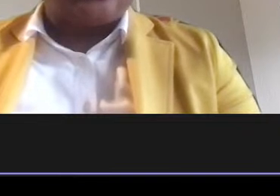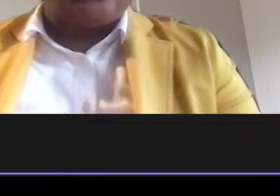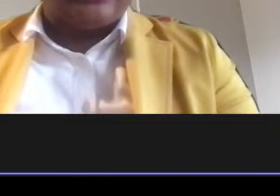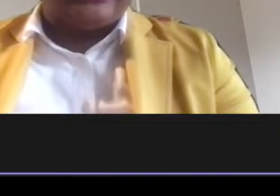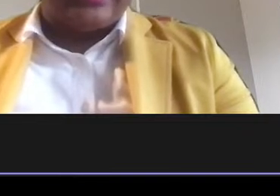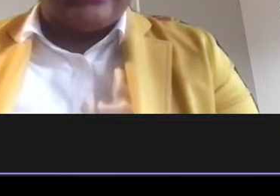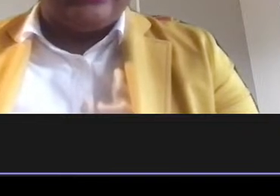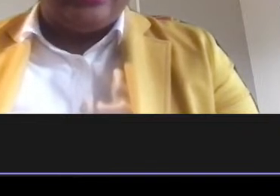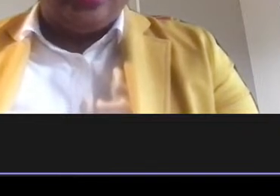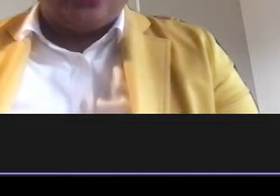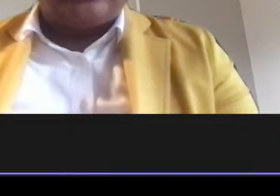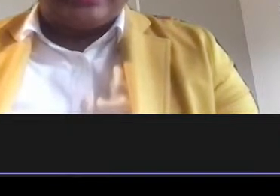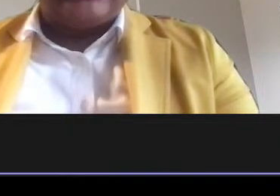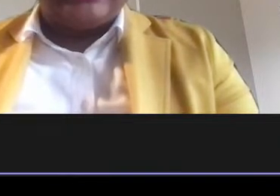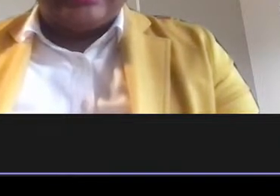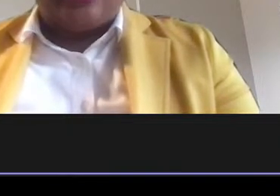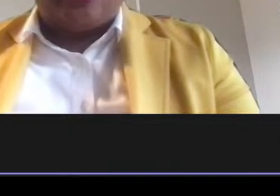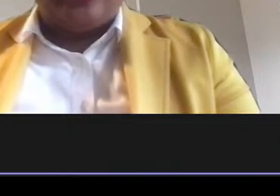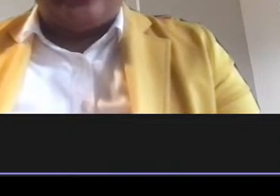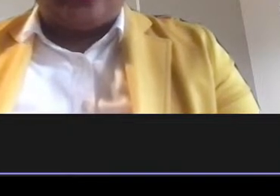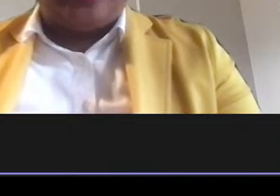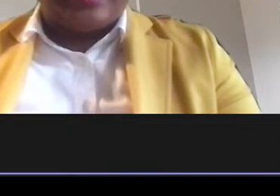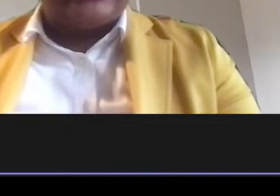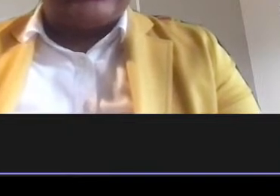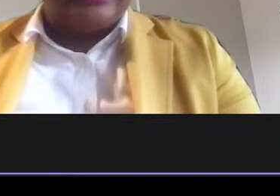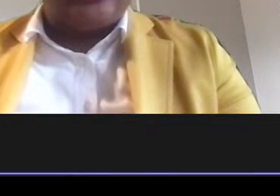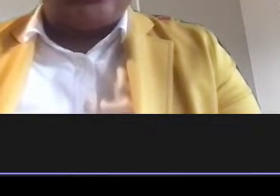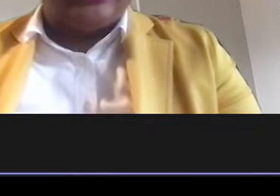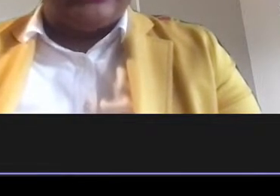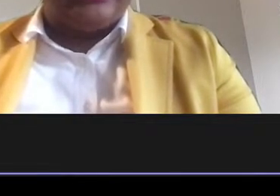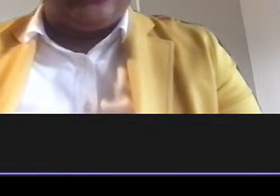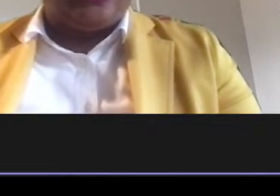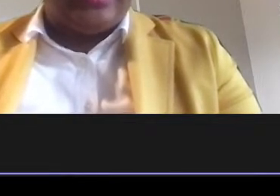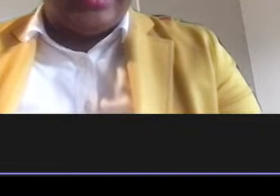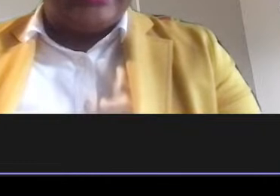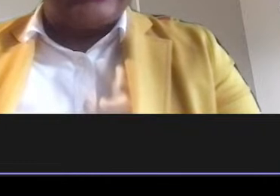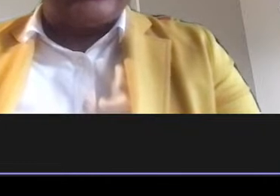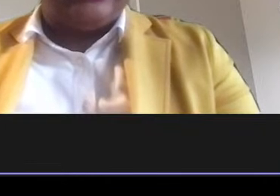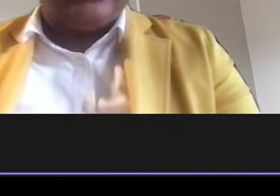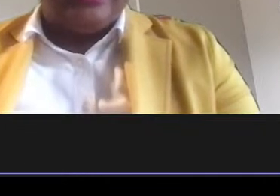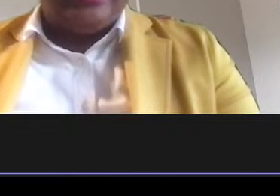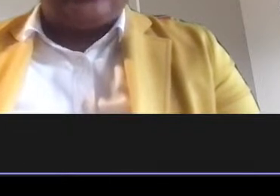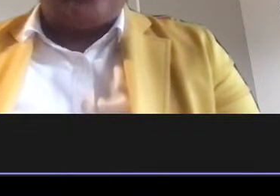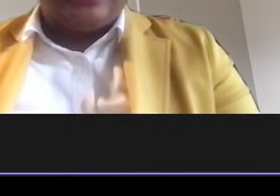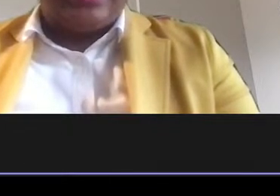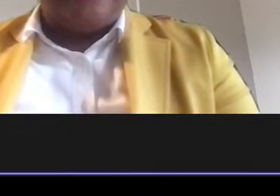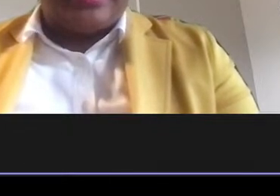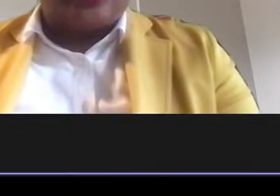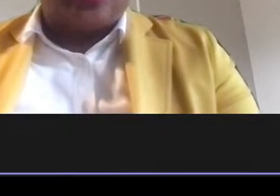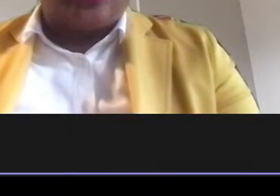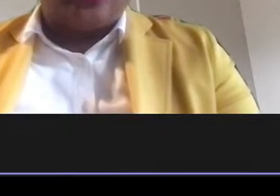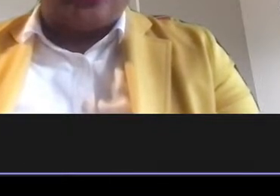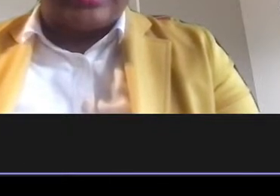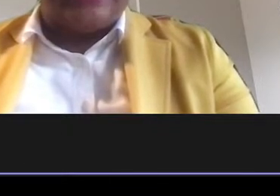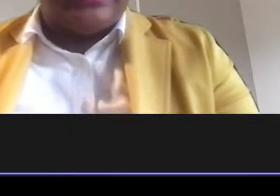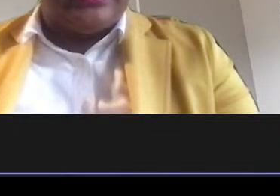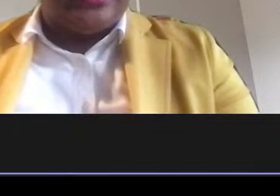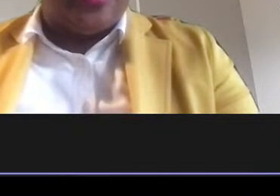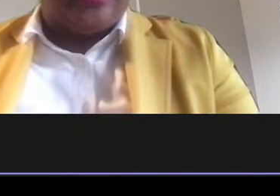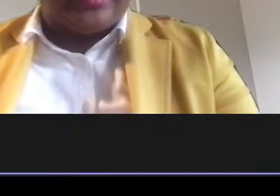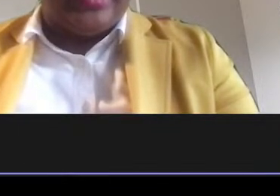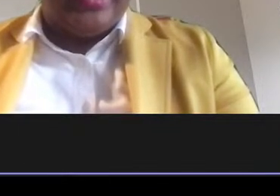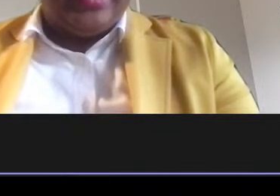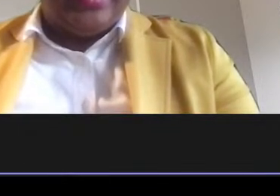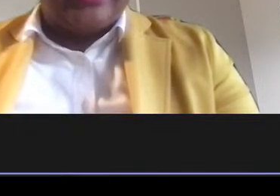yenzeke KwaZulu-Natal, kodwa ithinte kakhulu idolobhakazi lethu iTheku. I-ANC ithumela amazwi okududuza